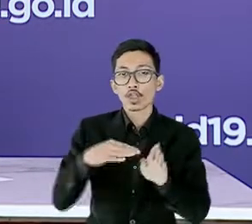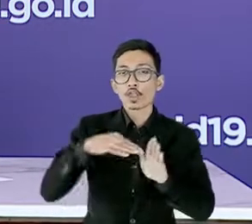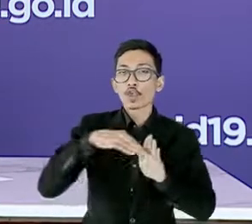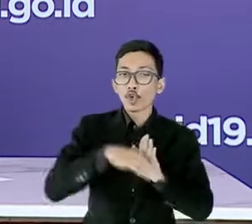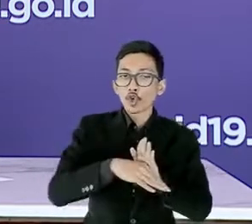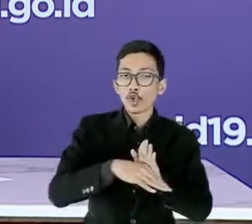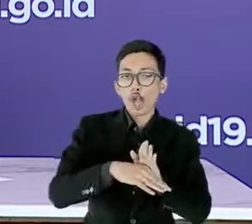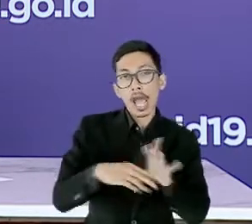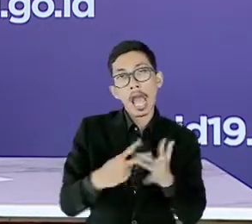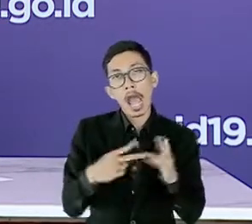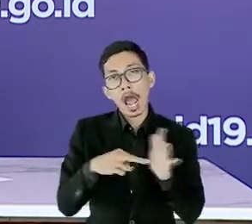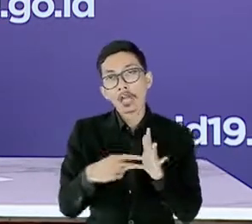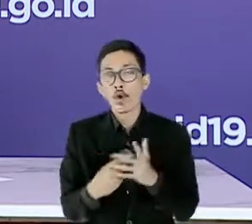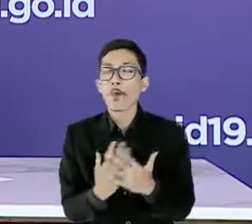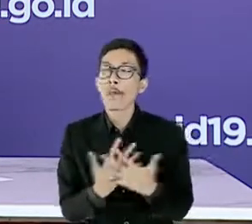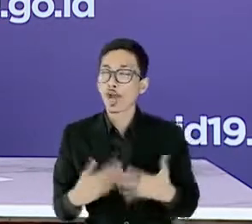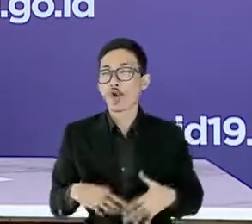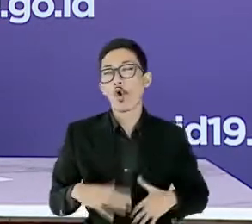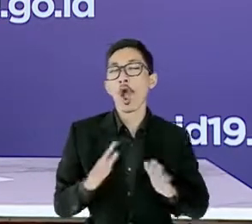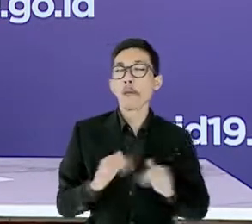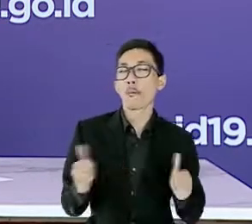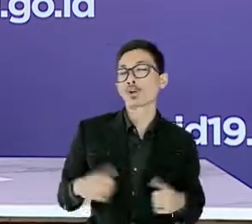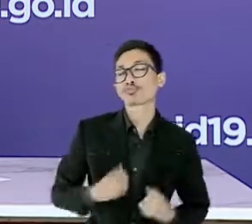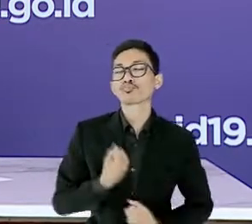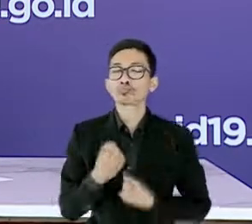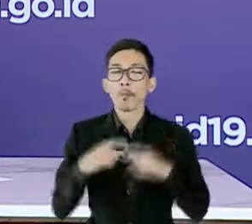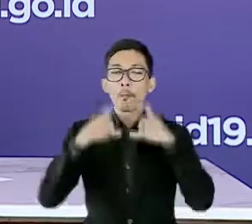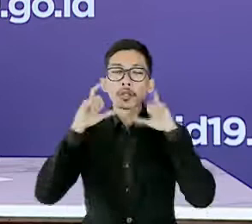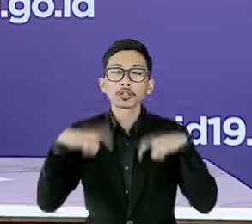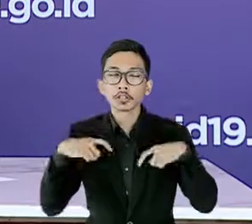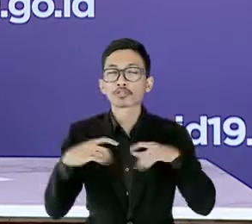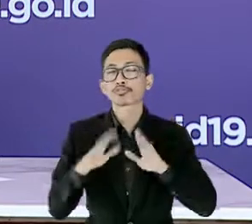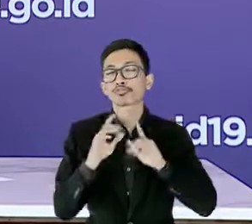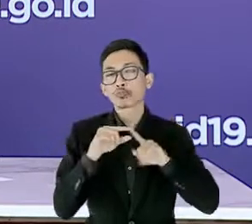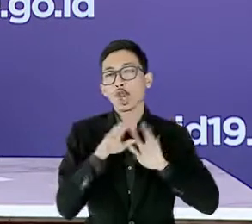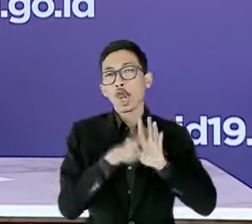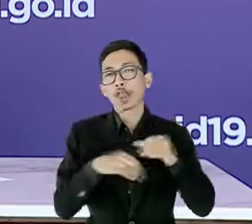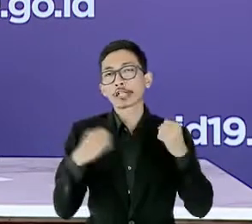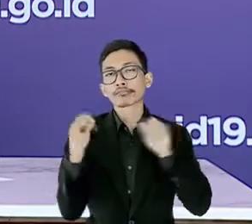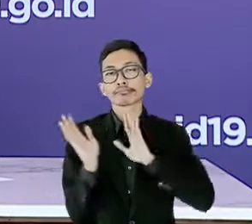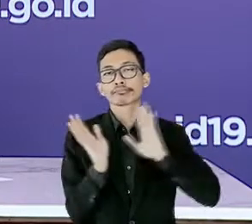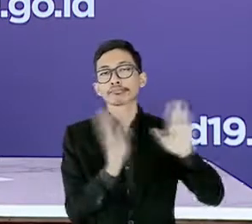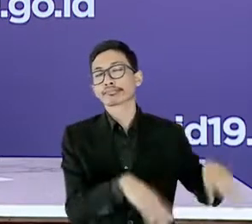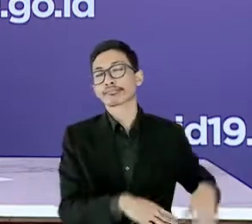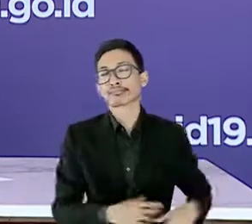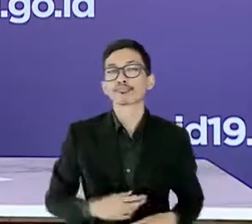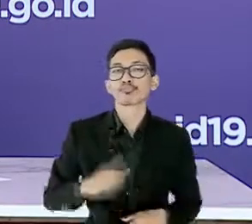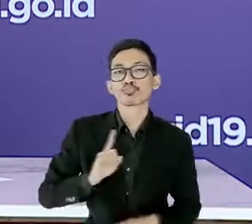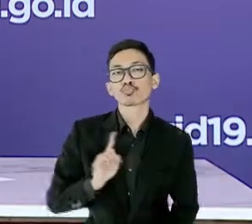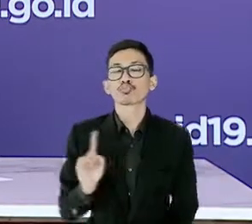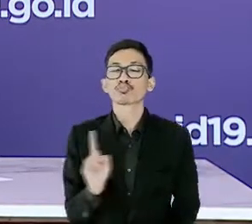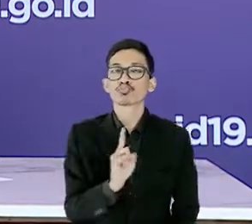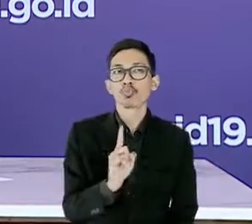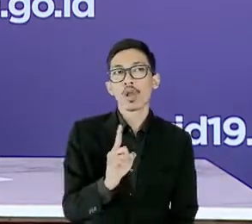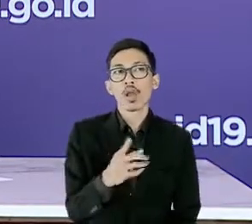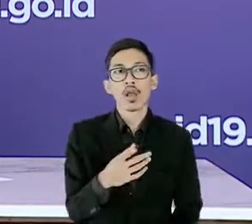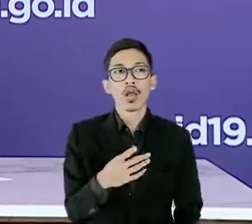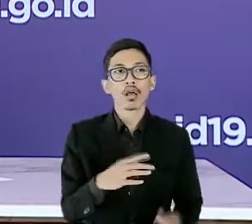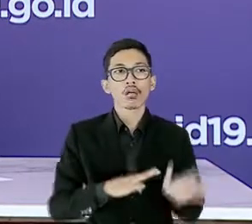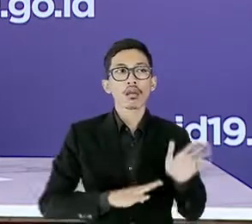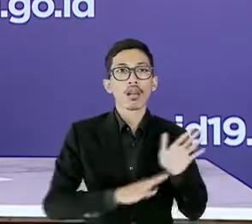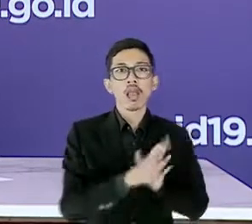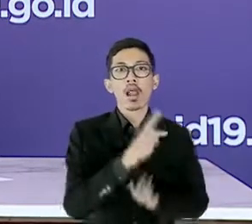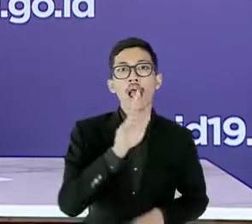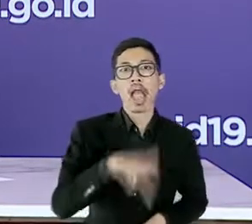masyarakat cenderung merasa aman dan kembali beraktivitas tanpa menerapkan protokol kesehatan utamanya pada kegiatan